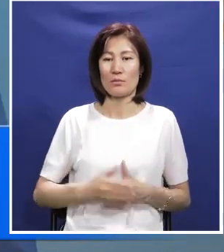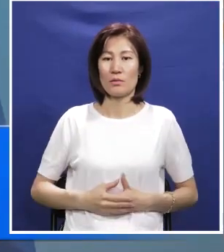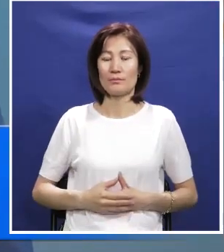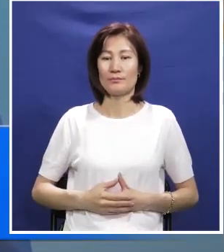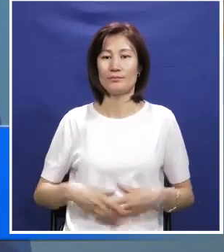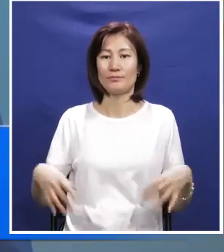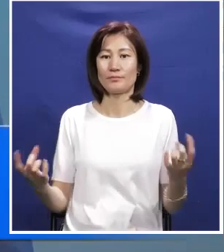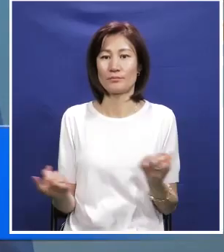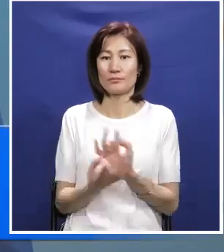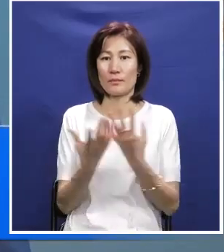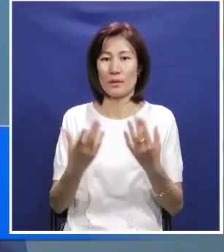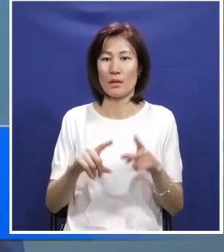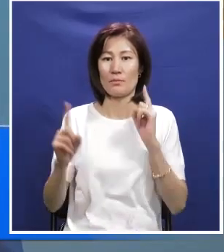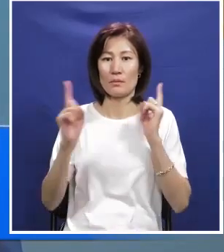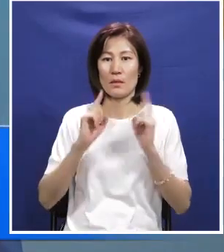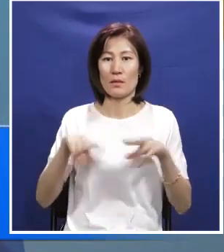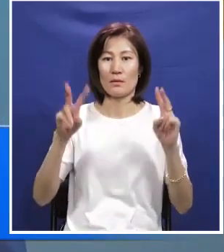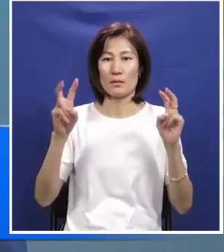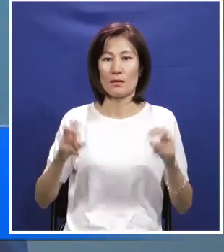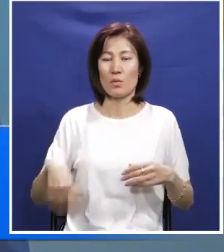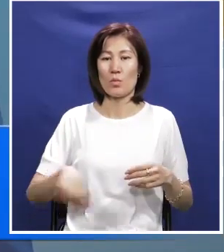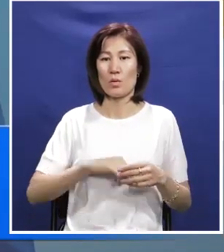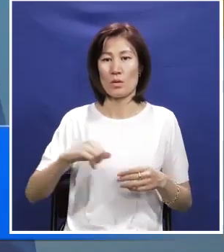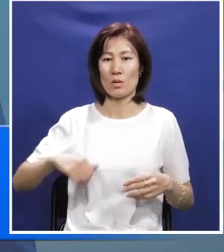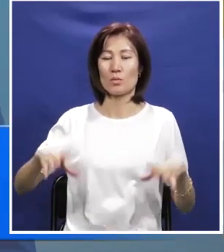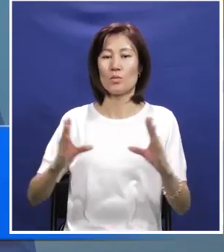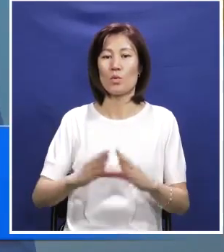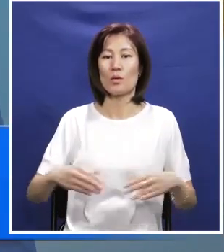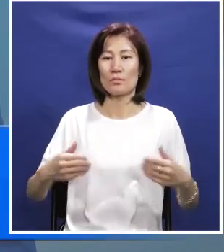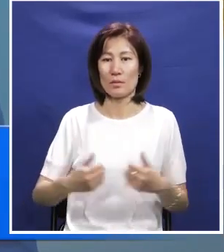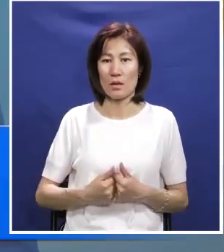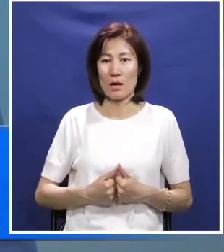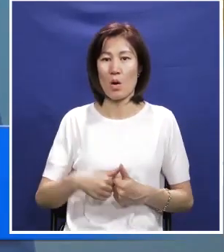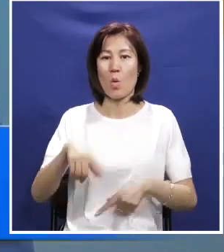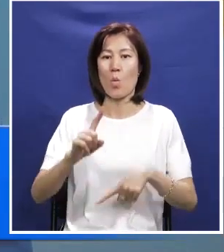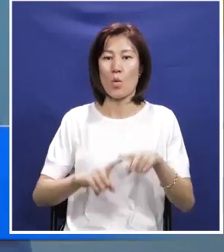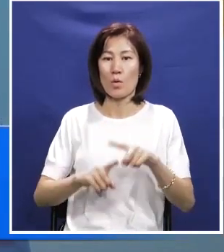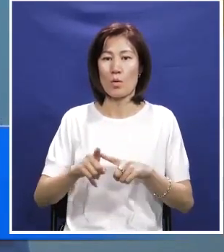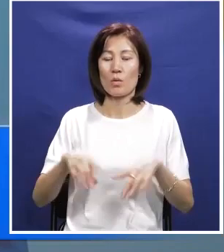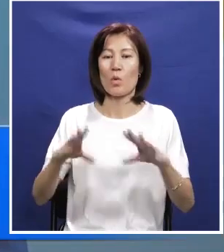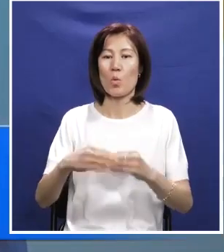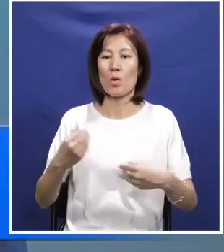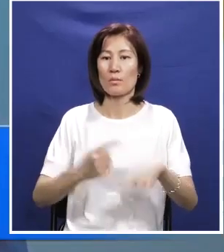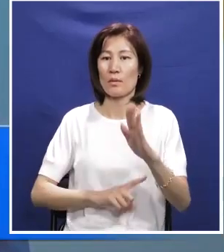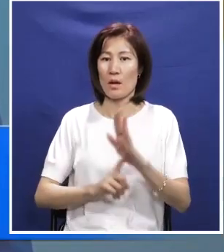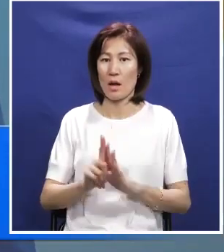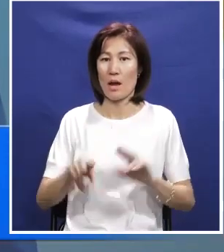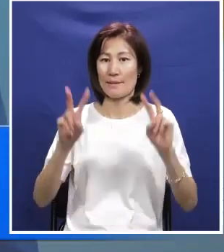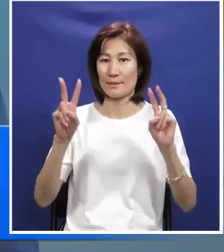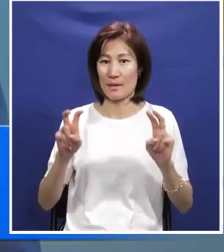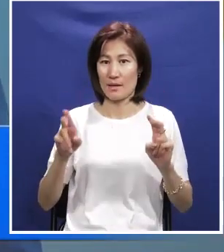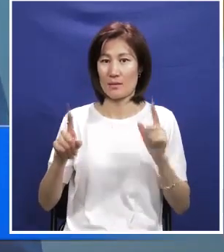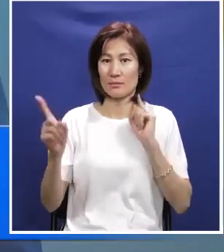Бүгінгі мерекелік іс-шарамыз семинардың тақырыбы «Менің отбасым». Отан отбасынан басталады демекші, бүгінгі